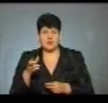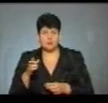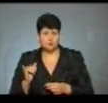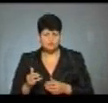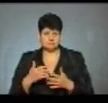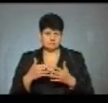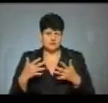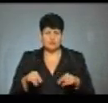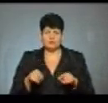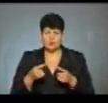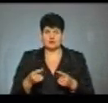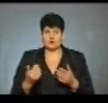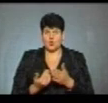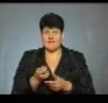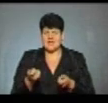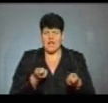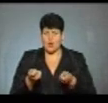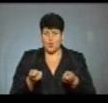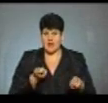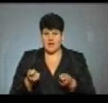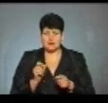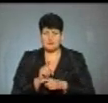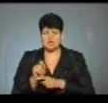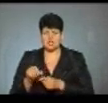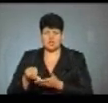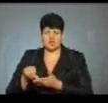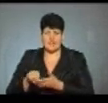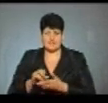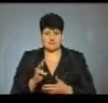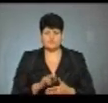а також створювати нові регулятори та призначати їхніх членів?